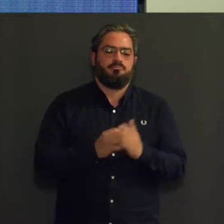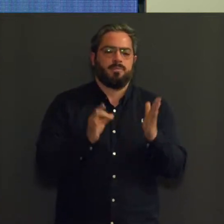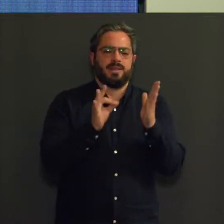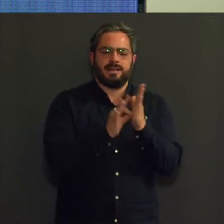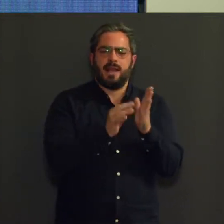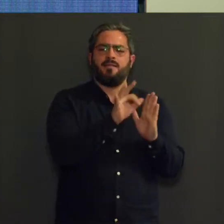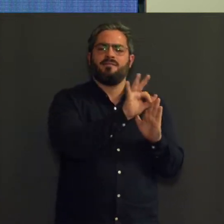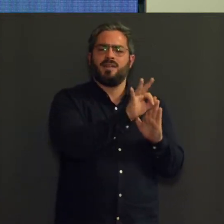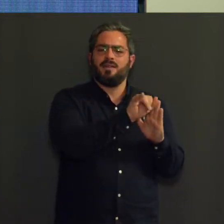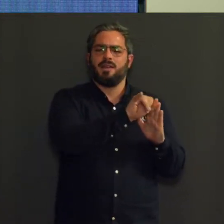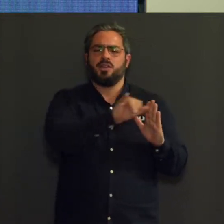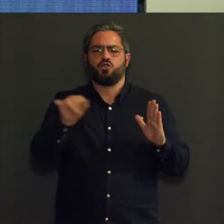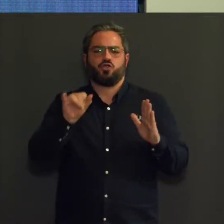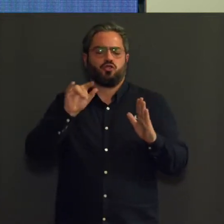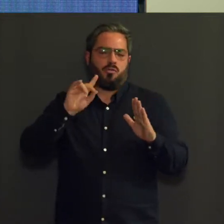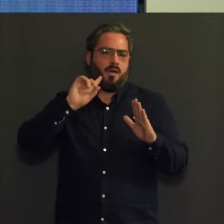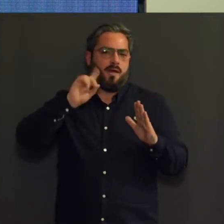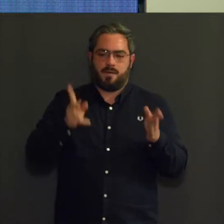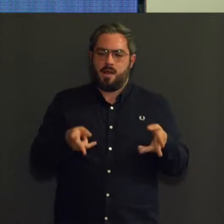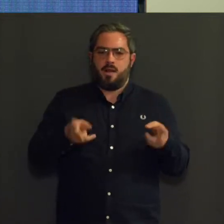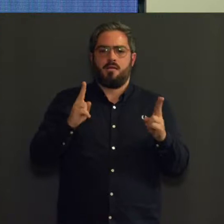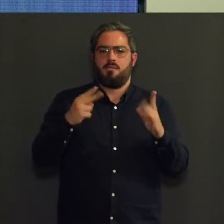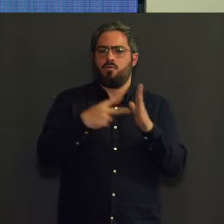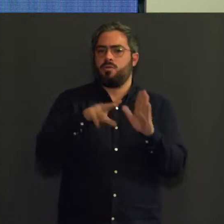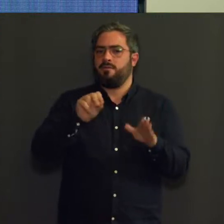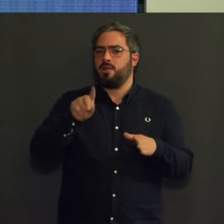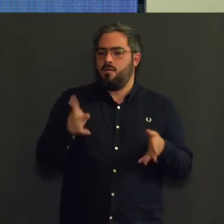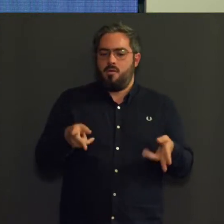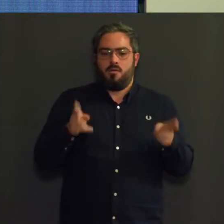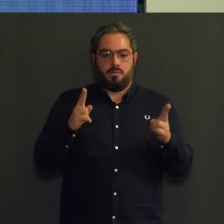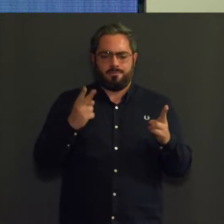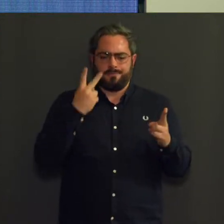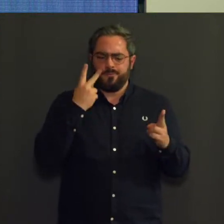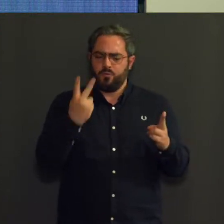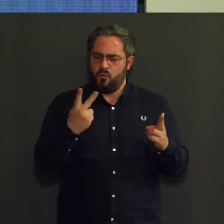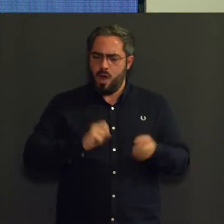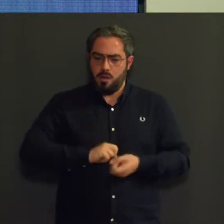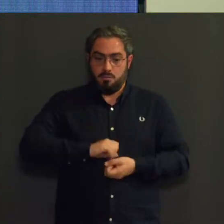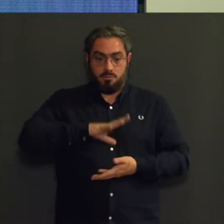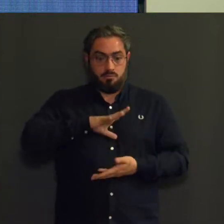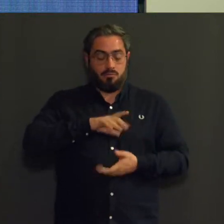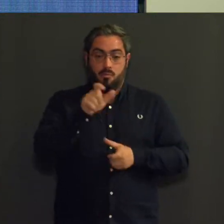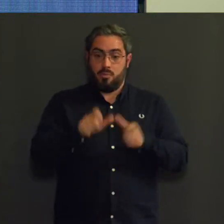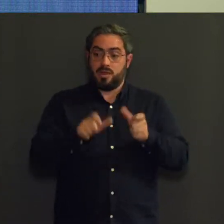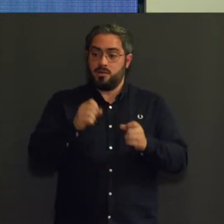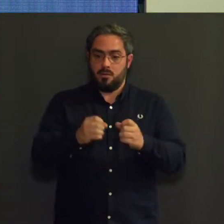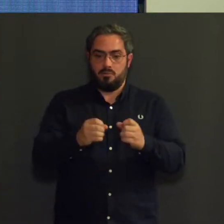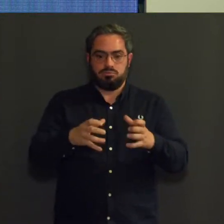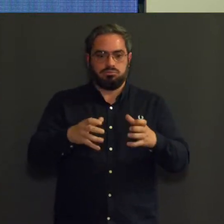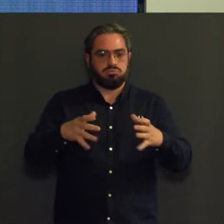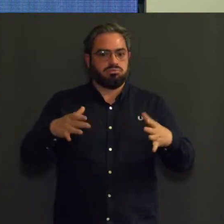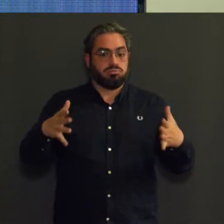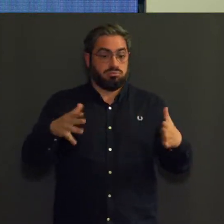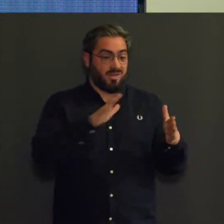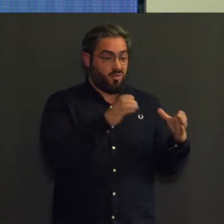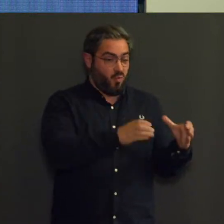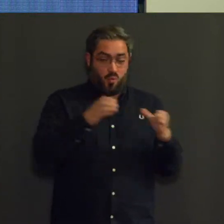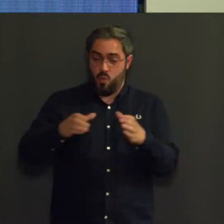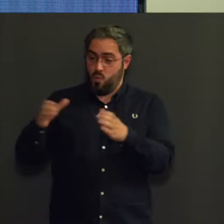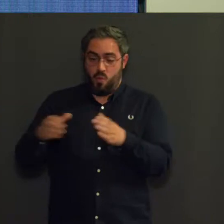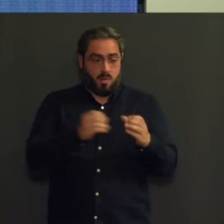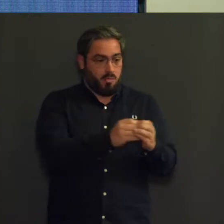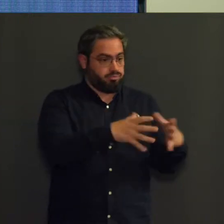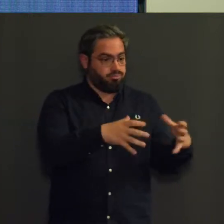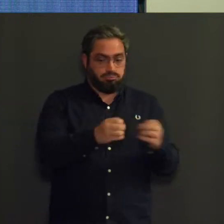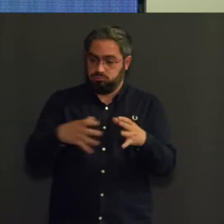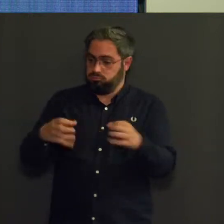et avril 2021, montrent une augmentation du nombre de personnes dans tous les groupes étudiés dans la